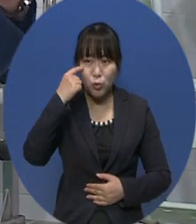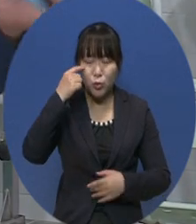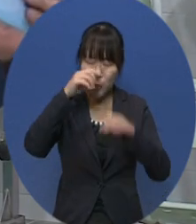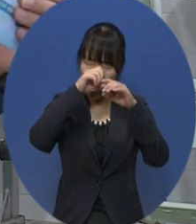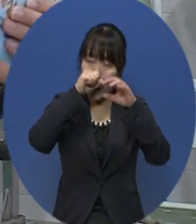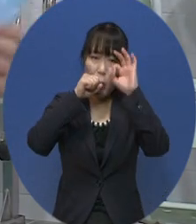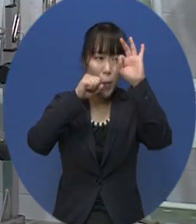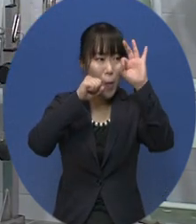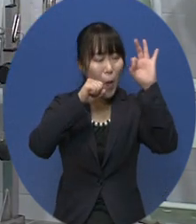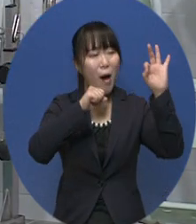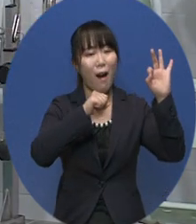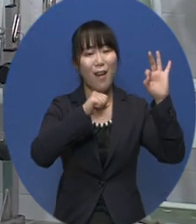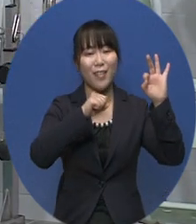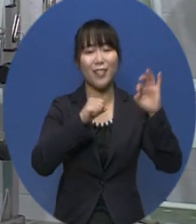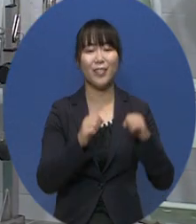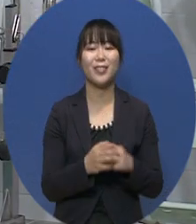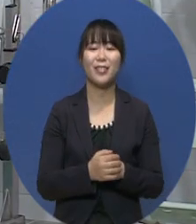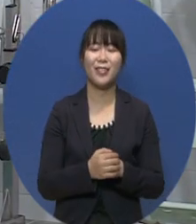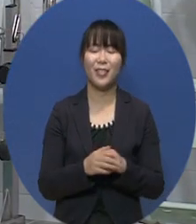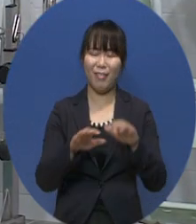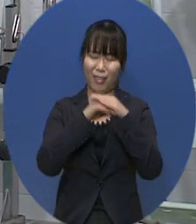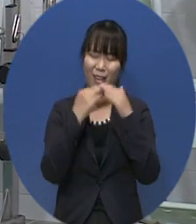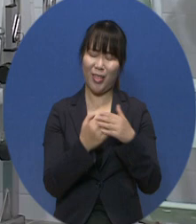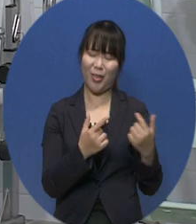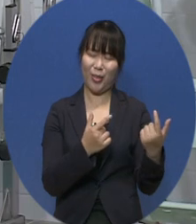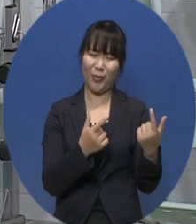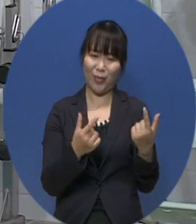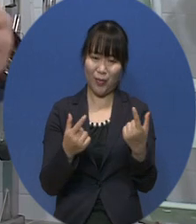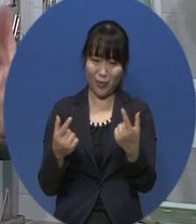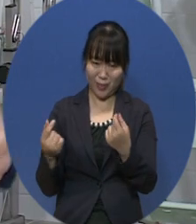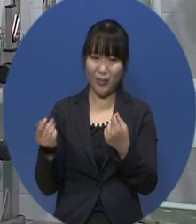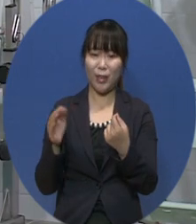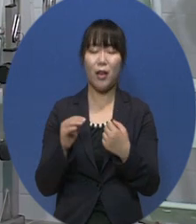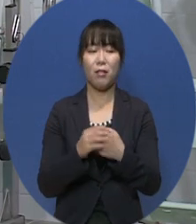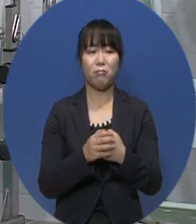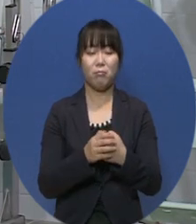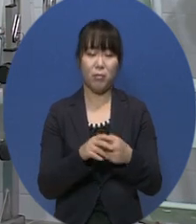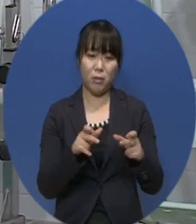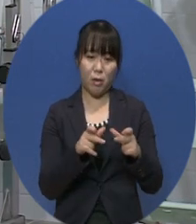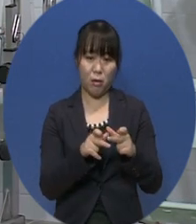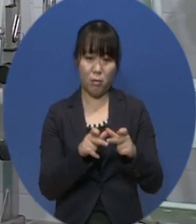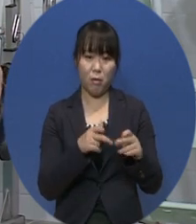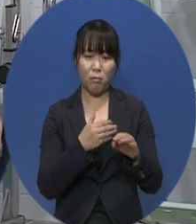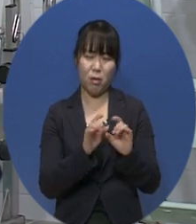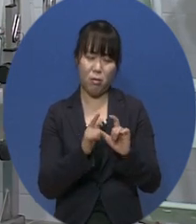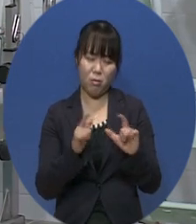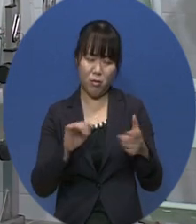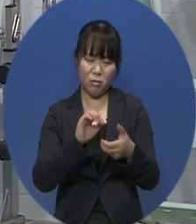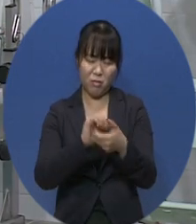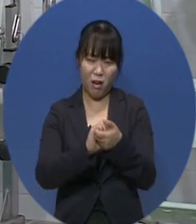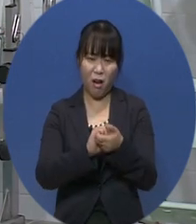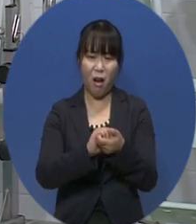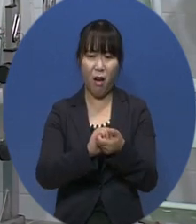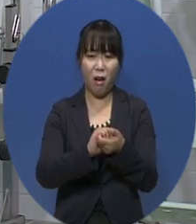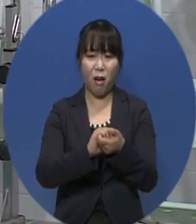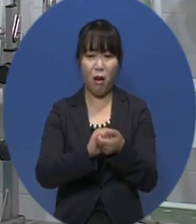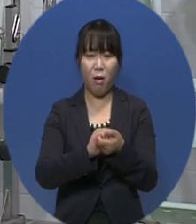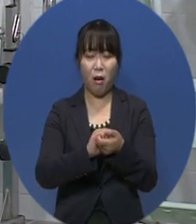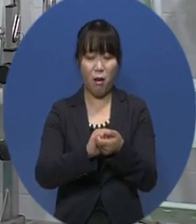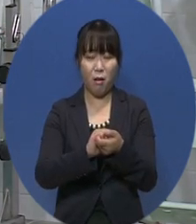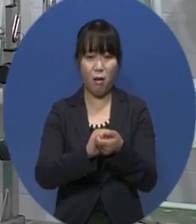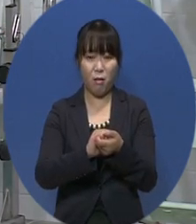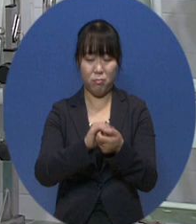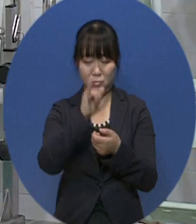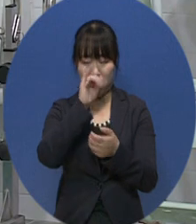거 보기 네. 좋아하고 예? 그게 똑같은 건데 또 아무래도 장애를 갖게 되면 여러 가지 이제 제약적인 게 올 때